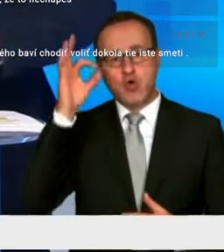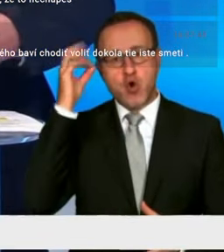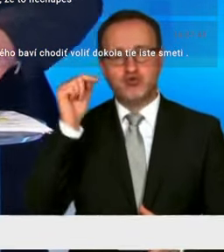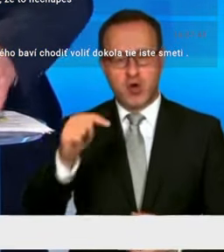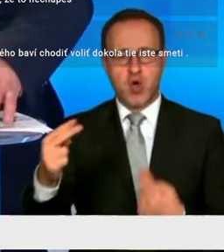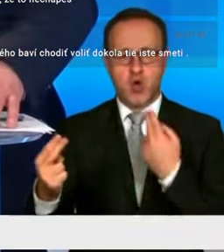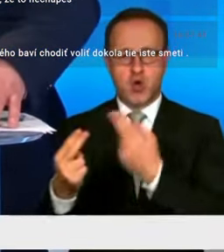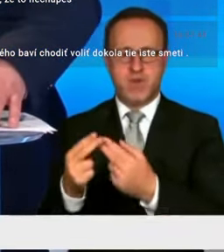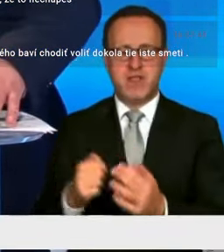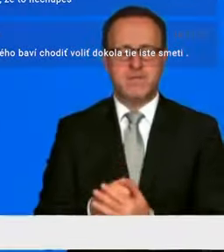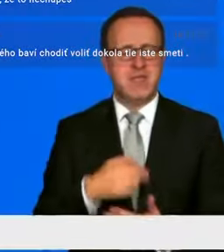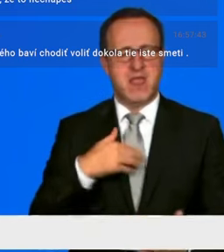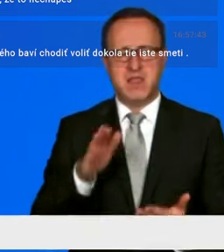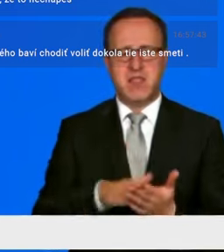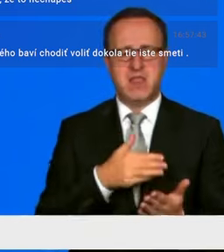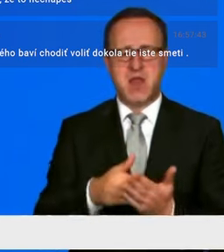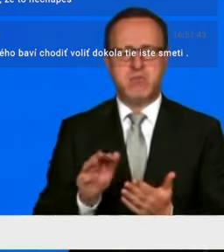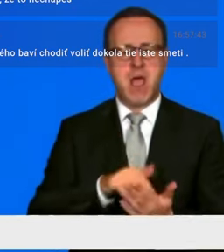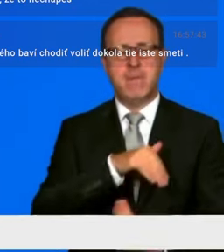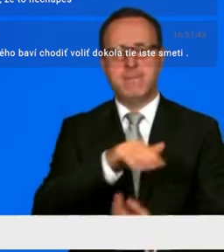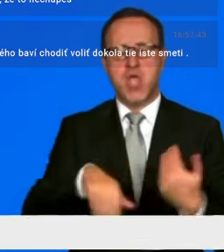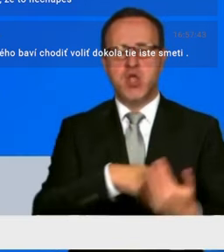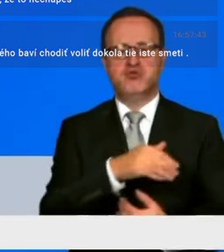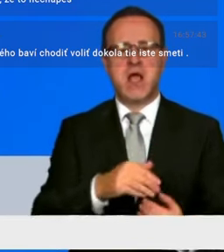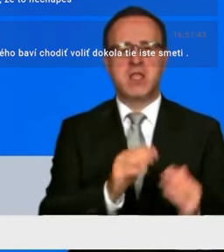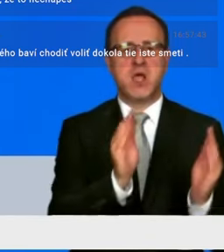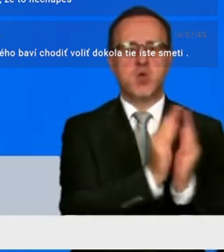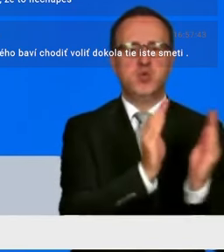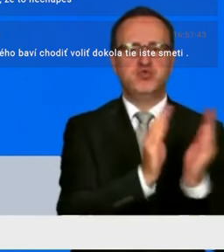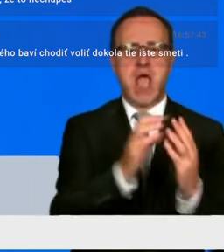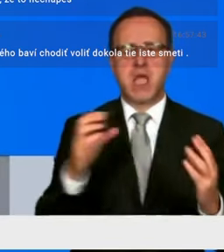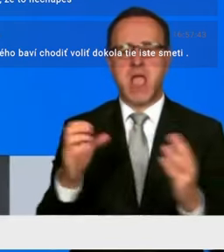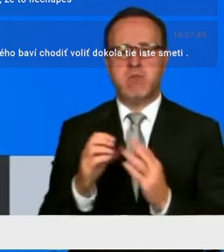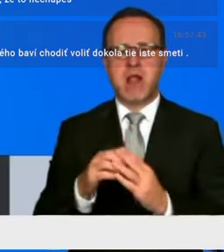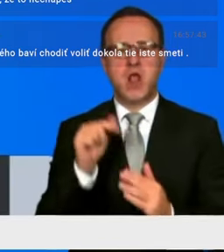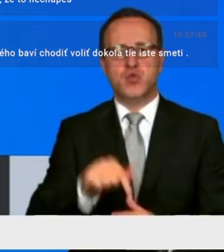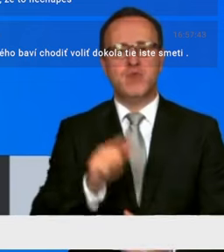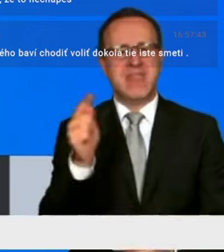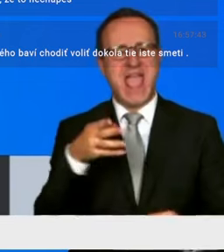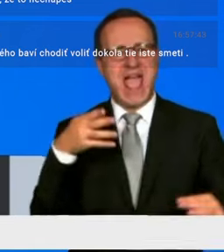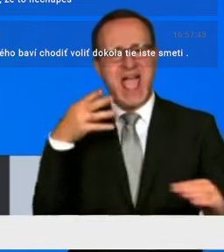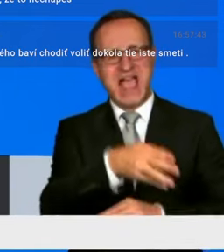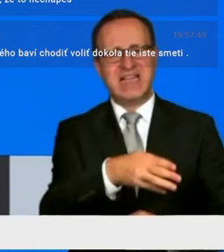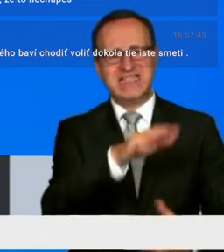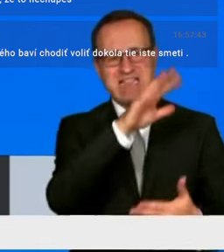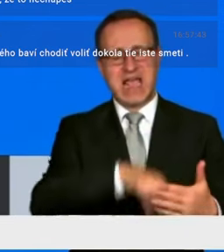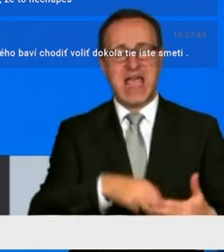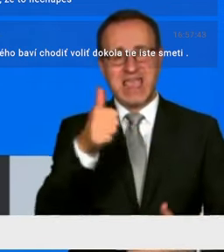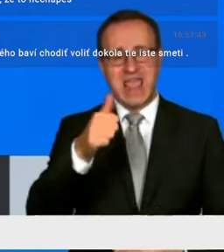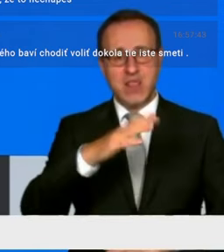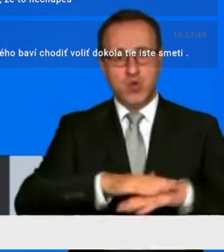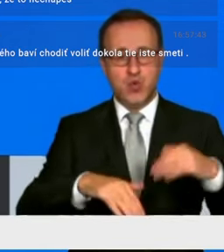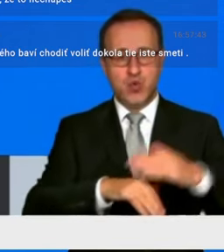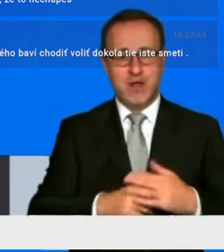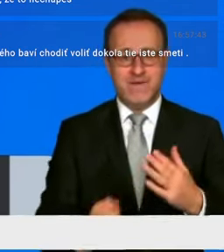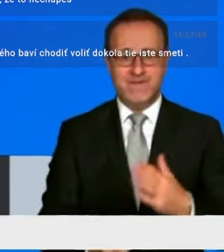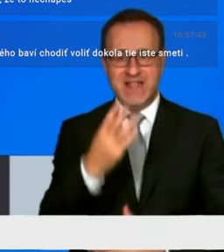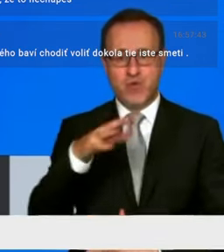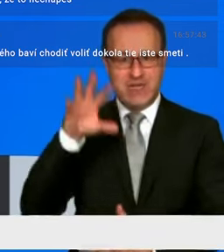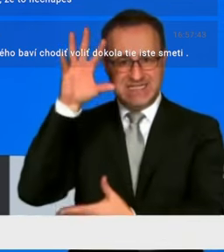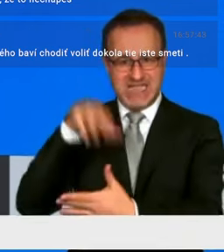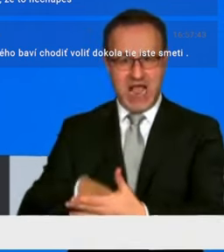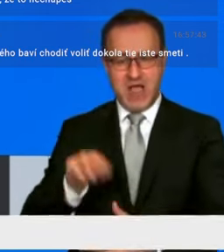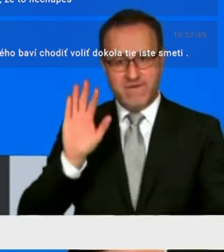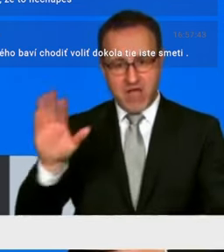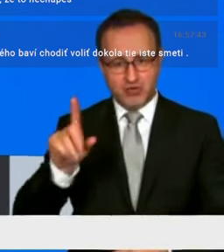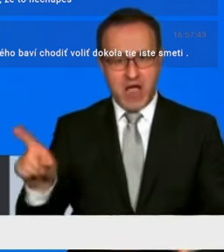reagovať netreba miešať hrušky s jablkami Tu nejde o hacknutý stránku tu ide o to že Z jedných rú bola vytvorená stránka vaša